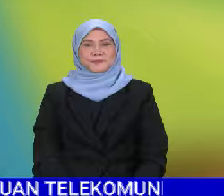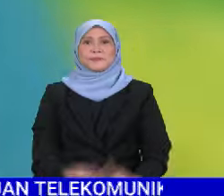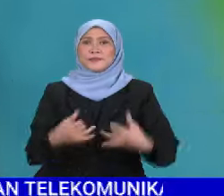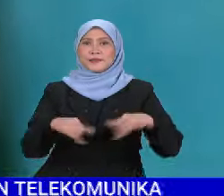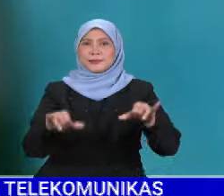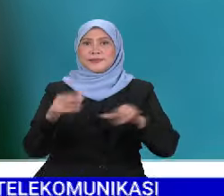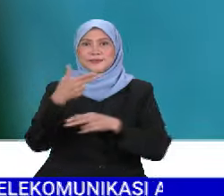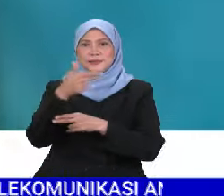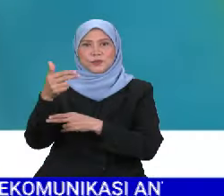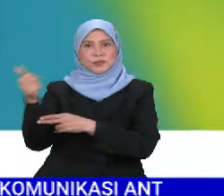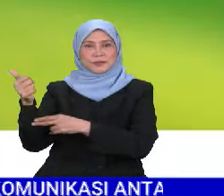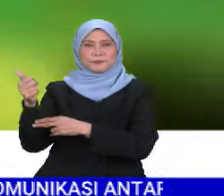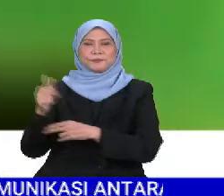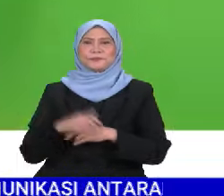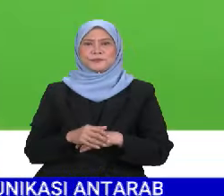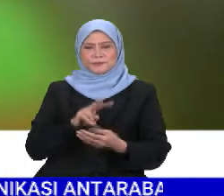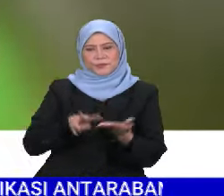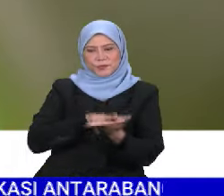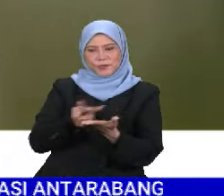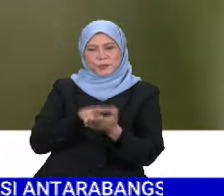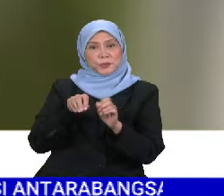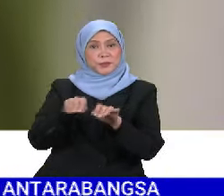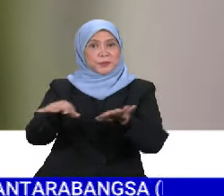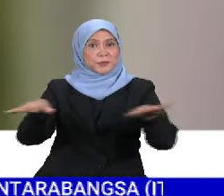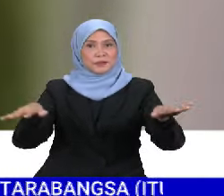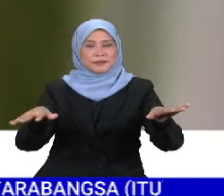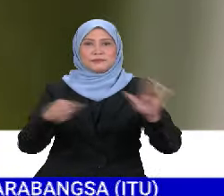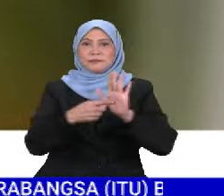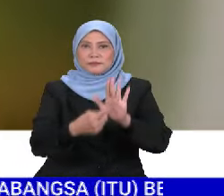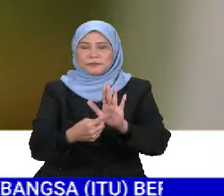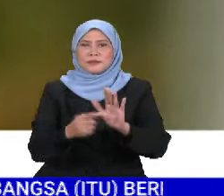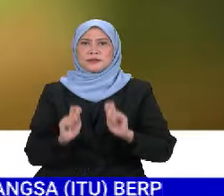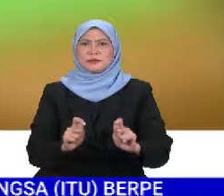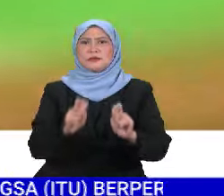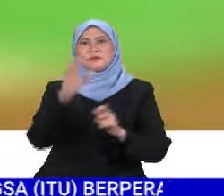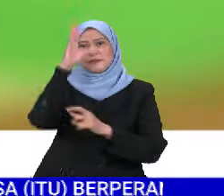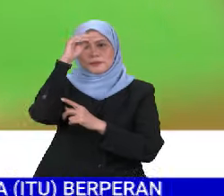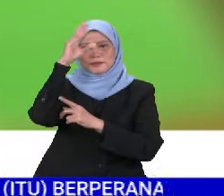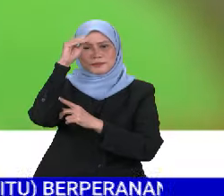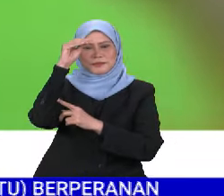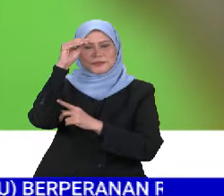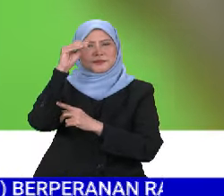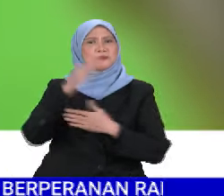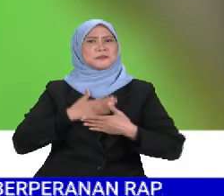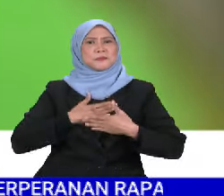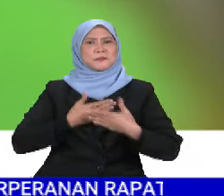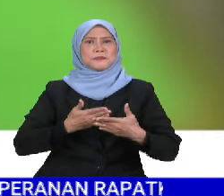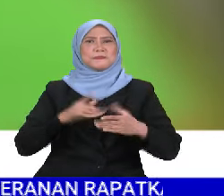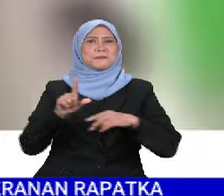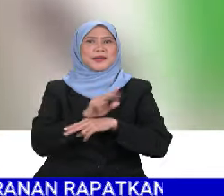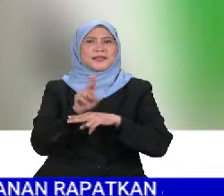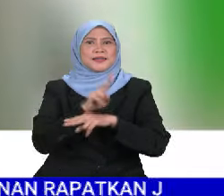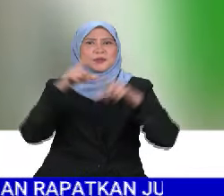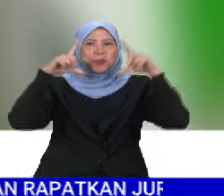Masih di Indonesia, sebuah klip video tular di media sosial memaparkan tindakan seorang lelaki yang sanggup memakai